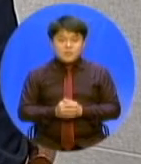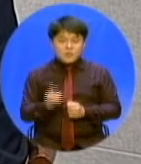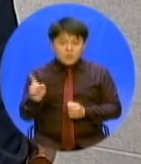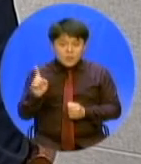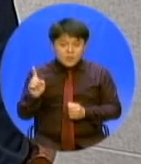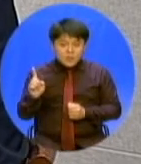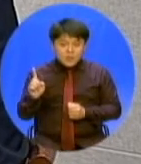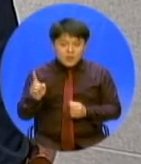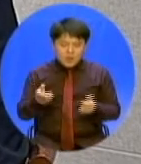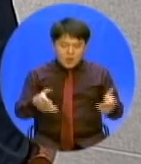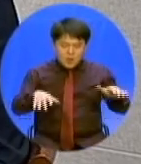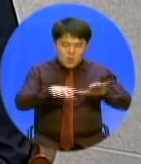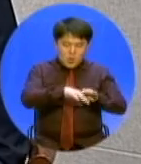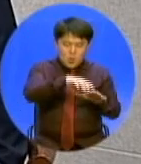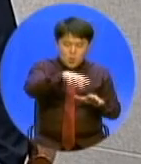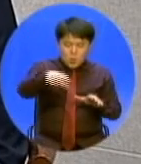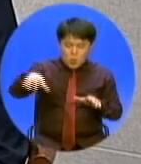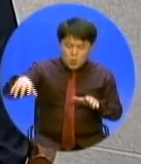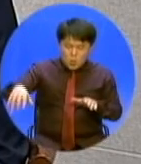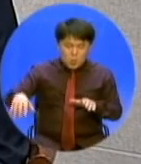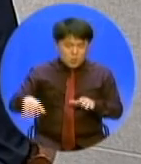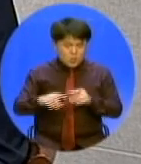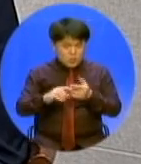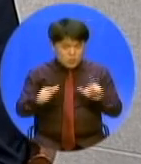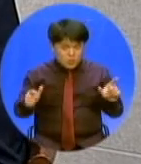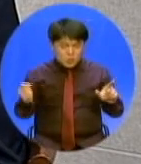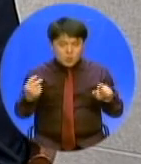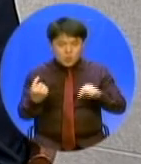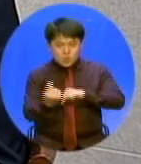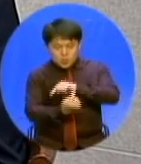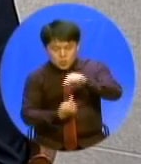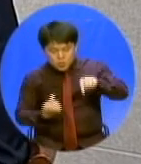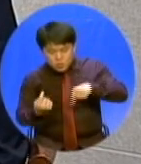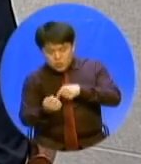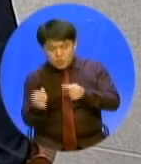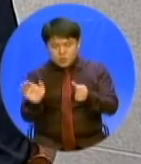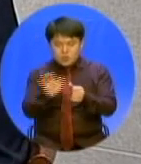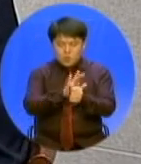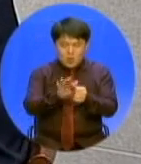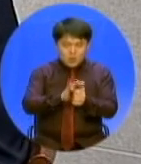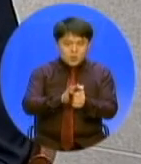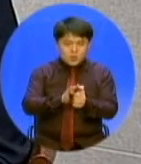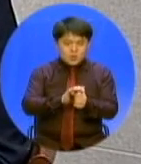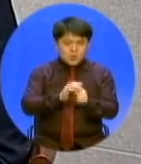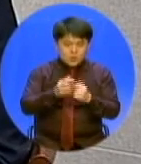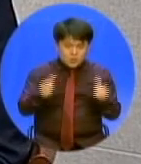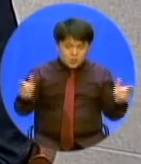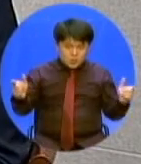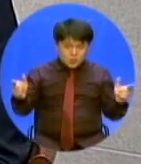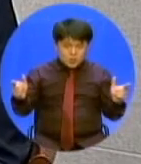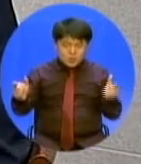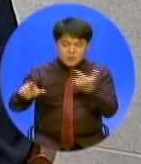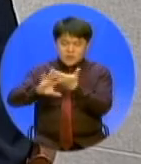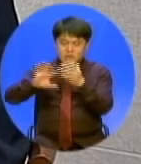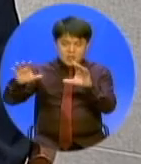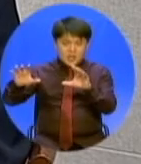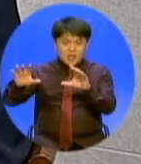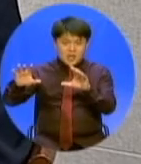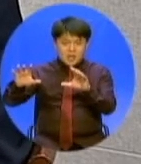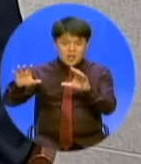그렇게 되면은 여러 시설이나 또 운영이나 서비스 면에서 국제적 수준을